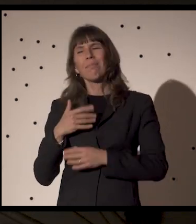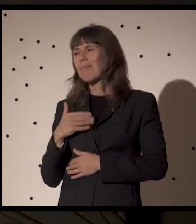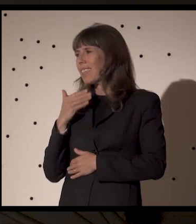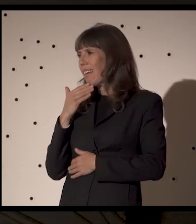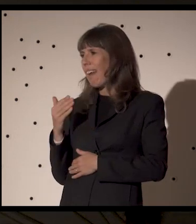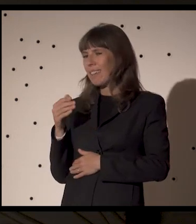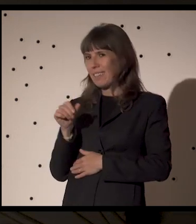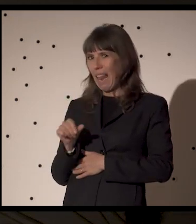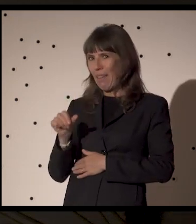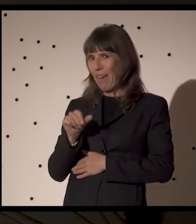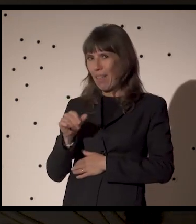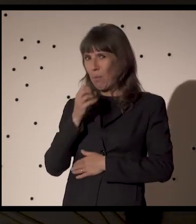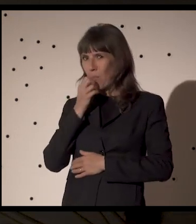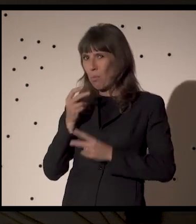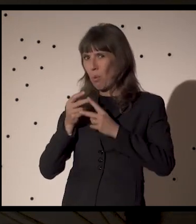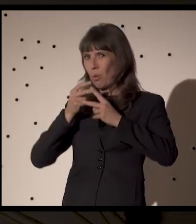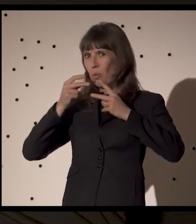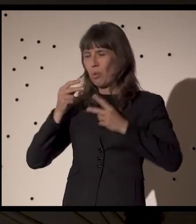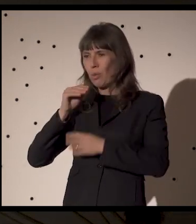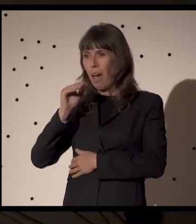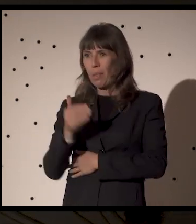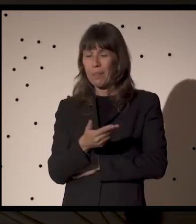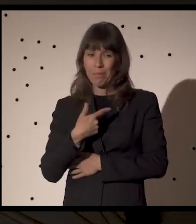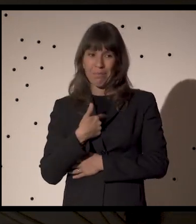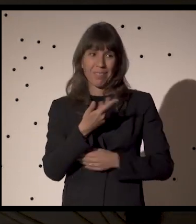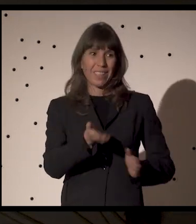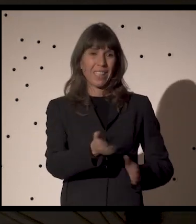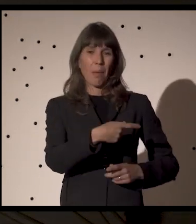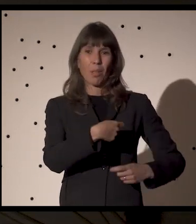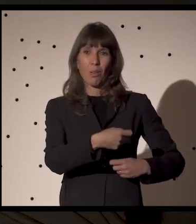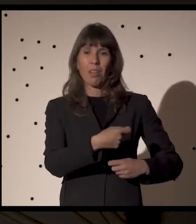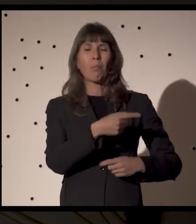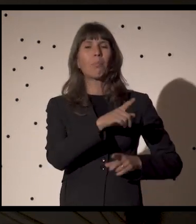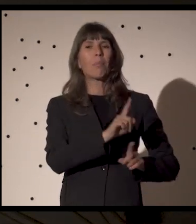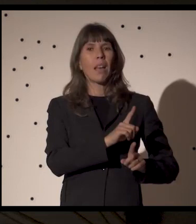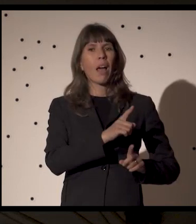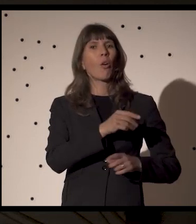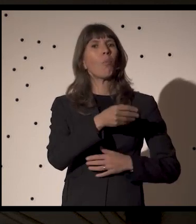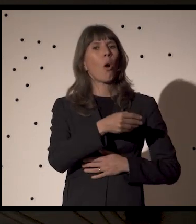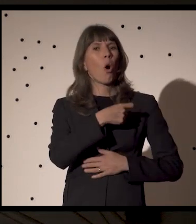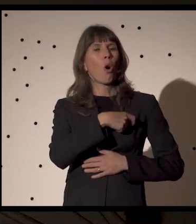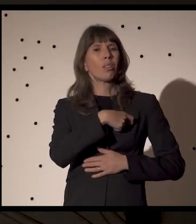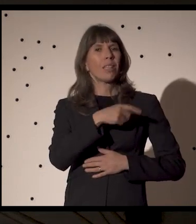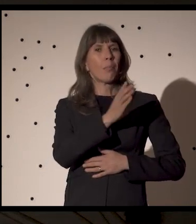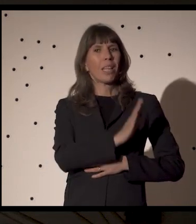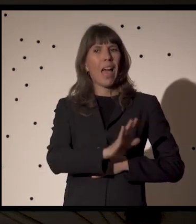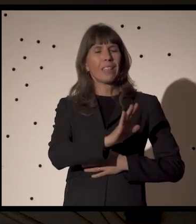Io vi porto il saluto della Camera di Commercio di Milano Monza Brianza e Lodi e